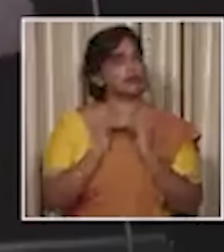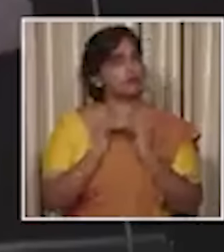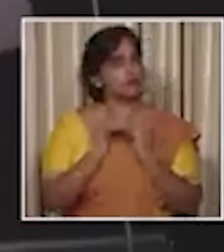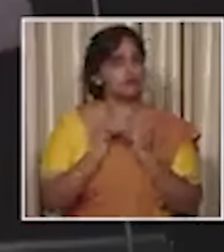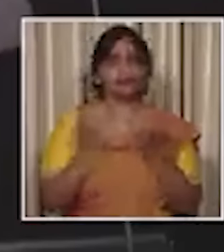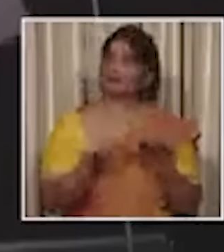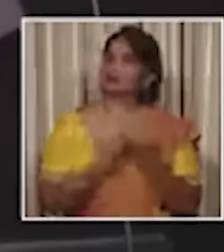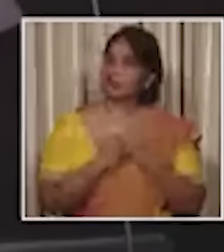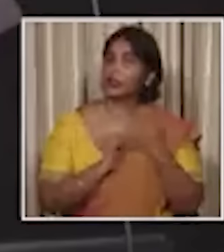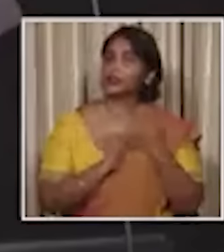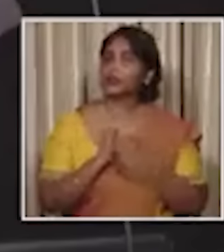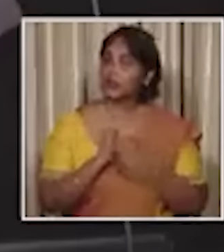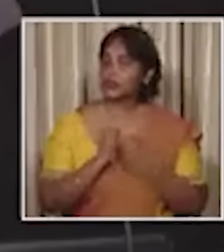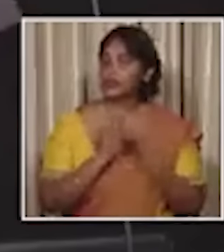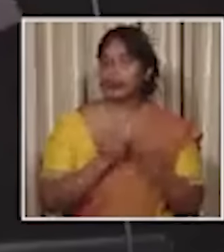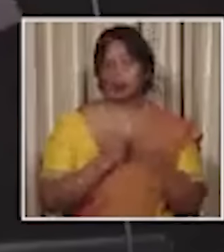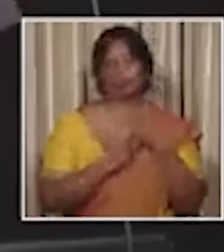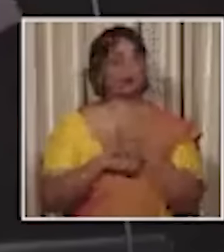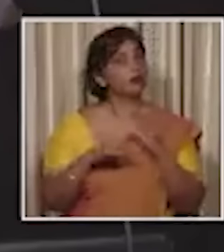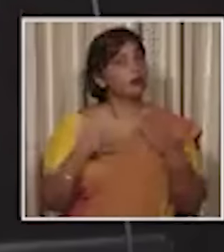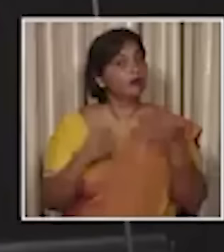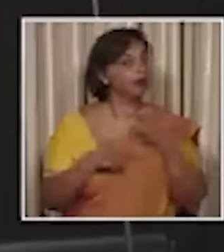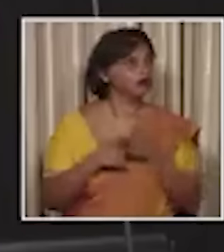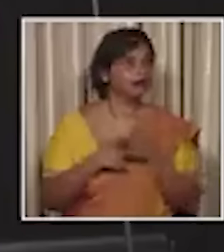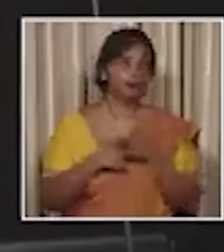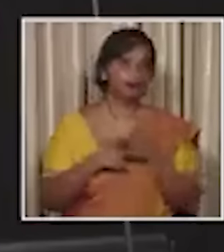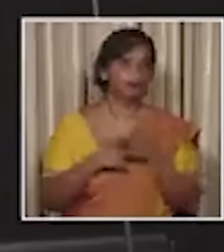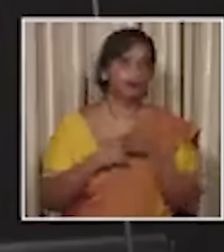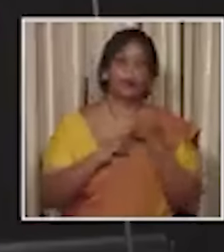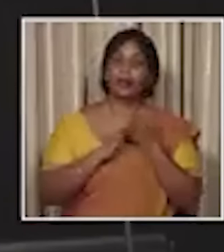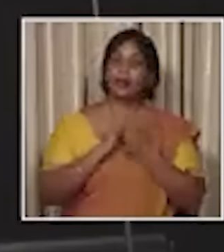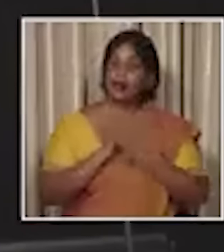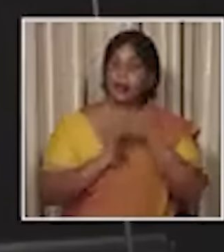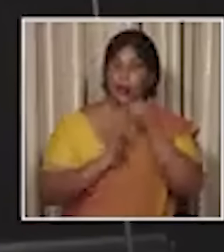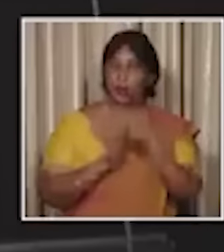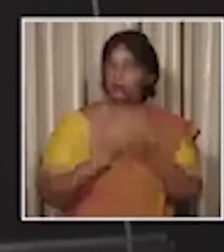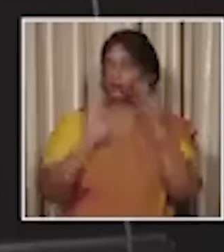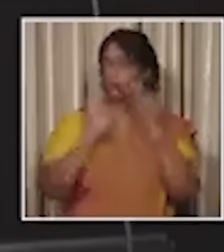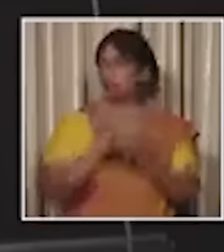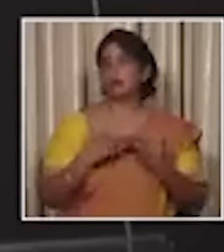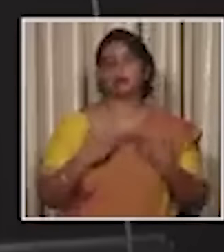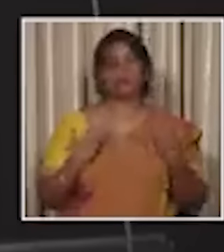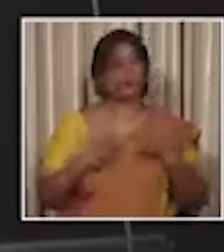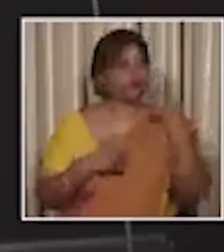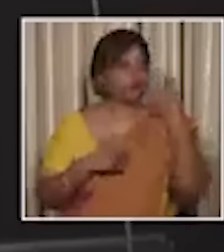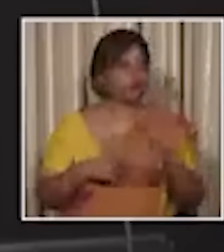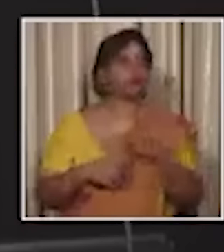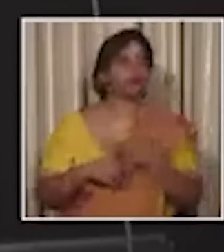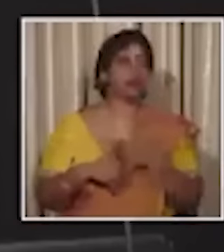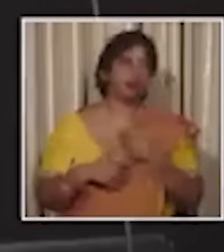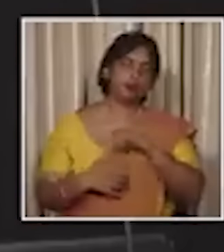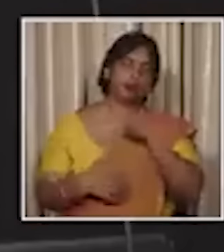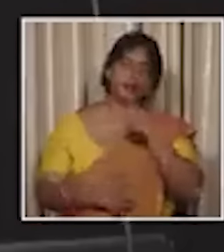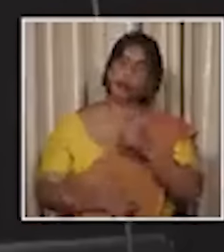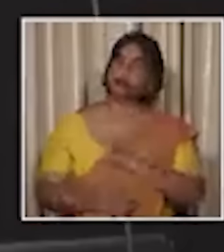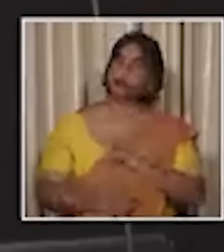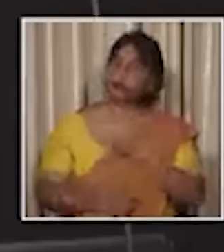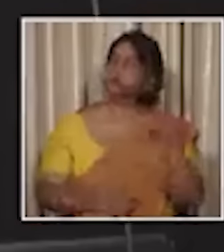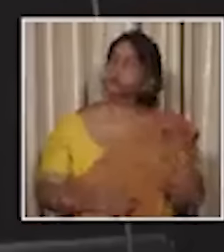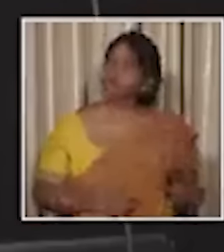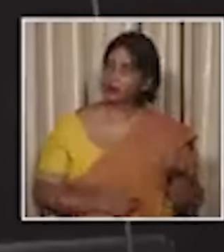அல்ல, அந்த சட்டமாக அது இருக்க முடியாது. ஆகவேதான் இந்த நாட்டினுடைய சட்டத்துறை என்பது நம்பிக்கை தரக்கூடியதல்ல,